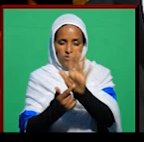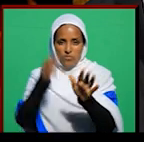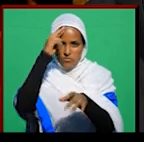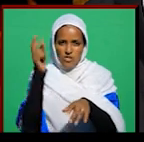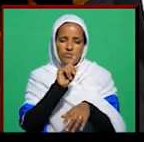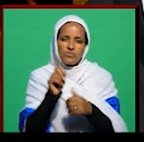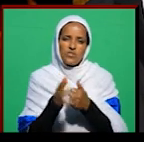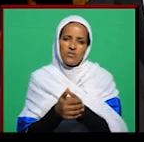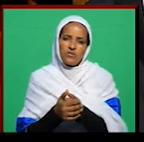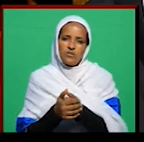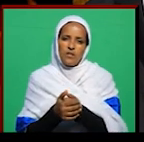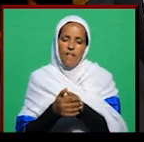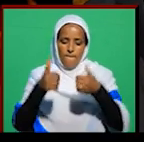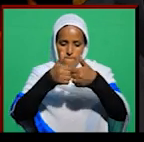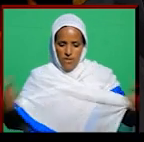የሚያሳየን